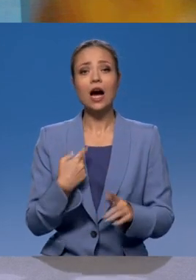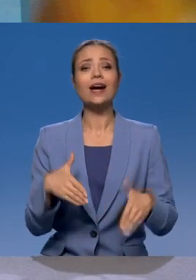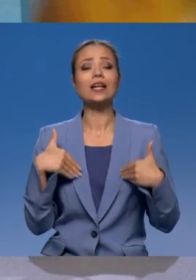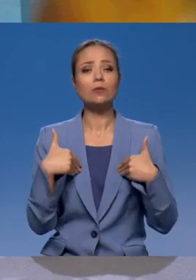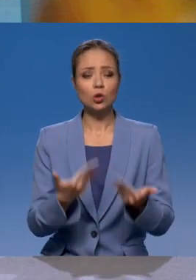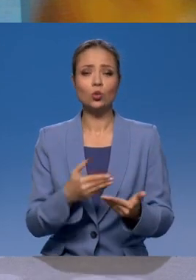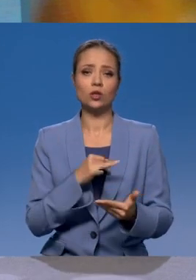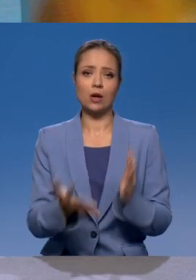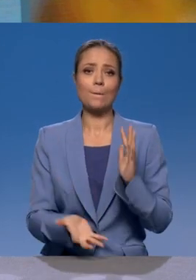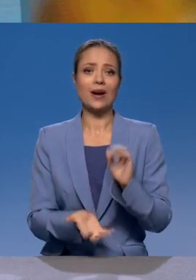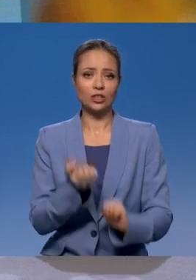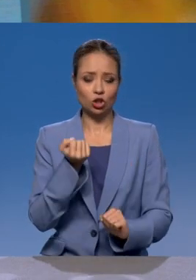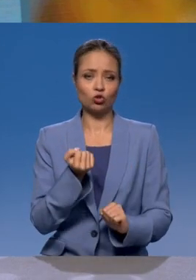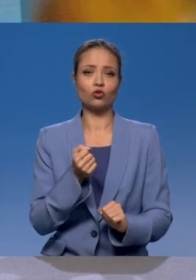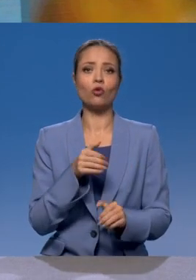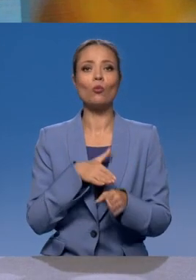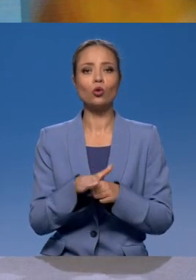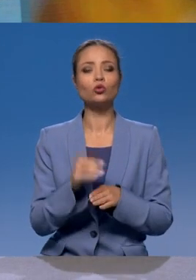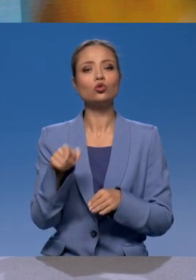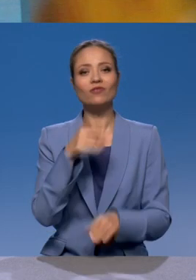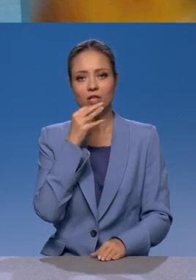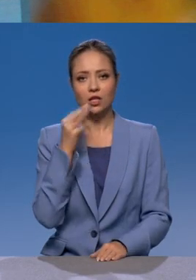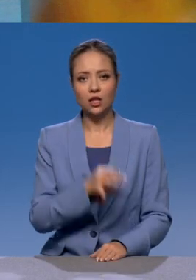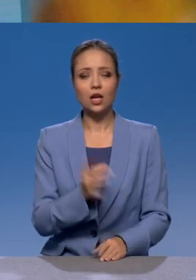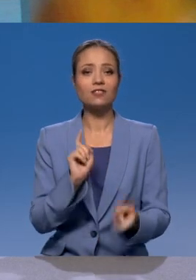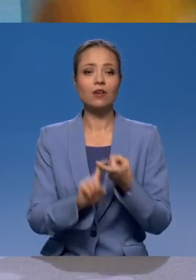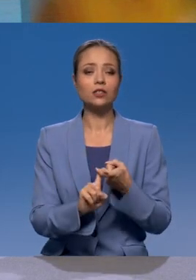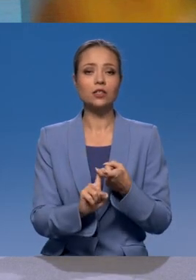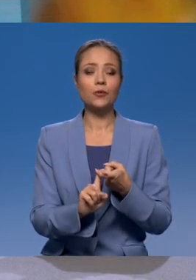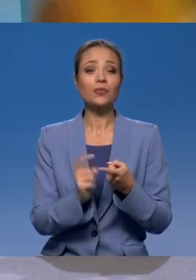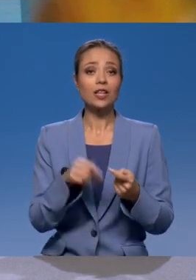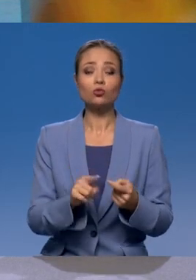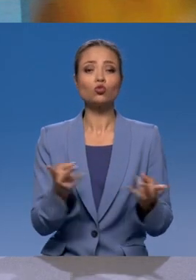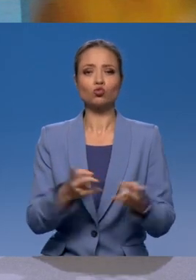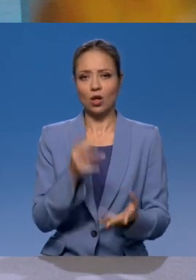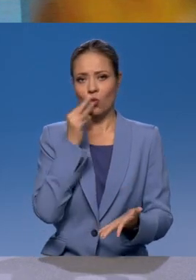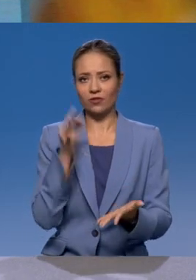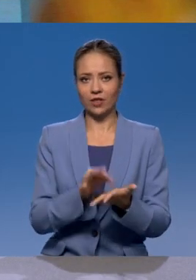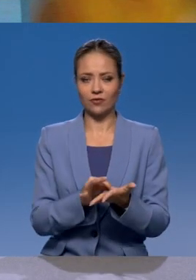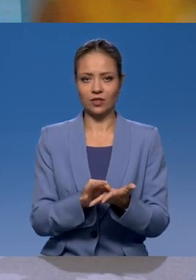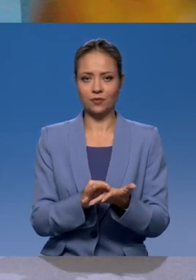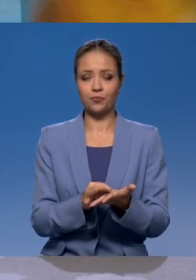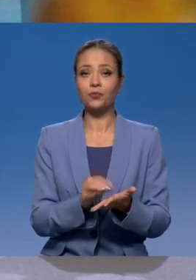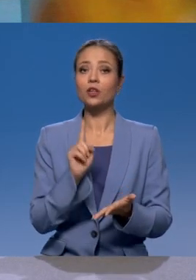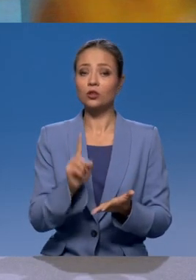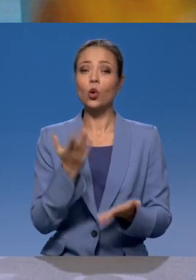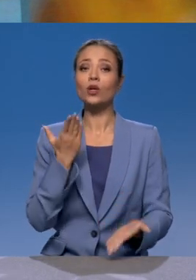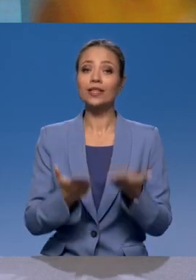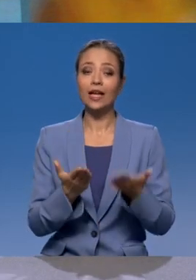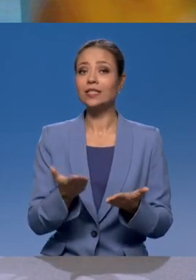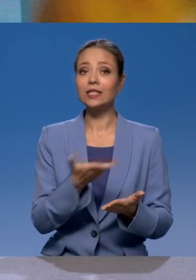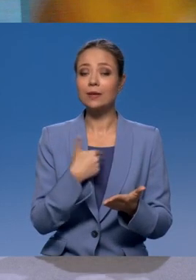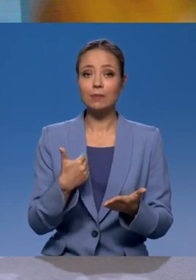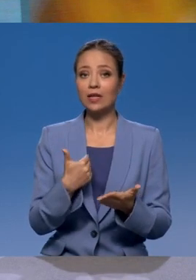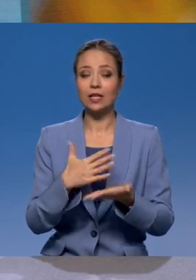полностью сказанное вами относительно того, что нужна ответственность. Но если мы не введем систему